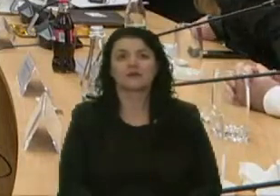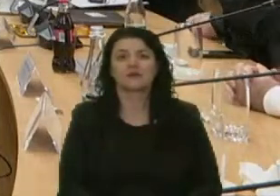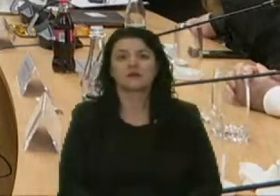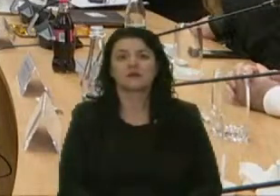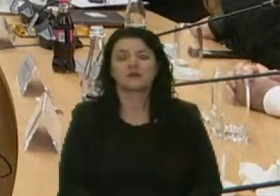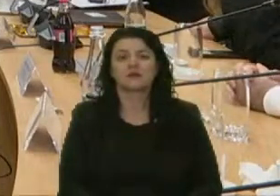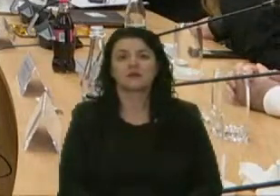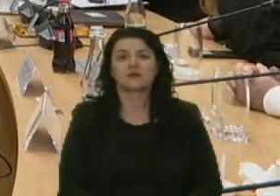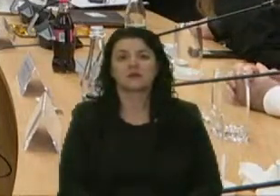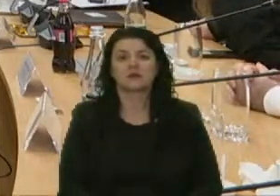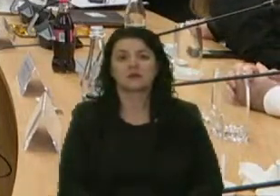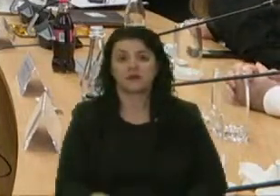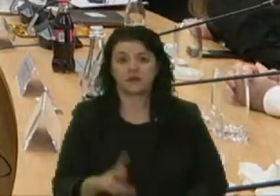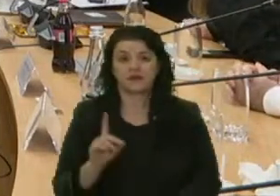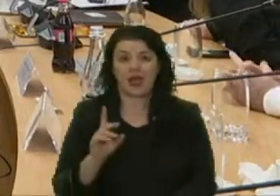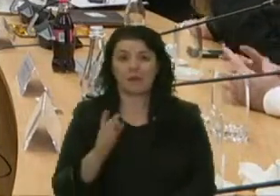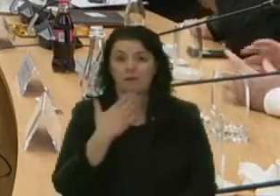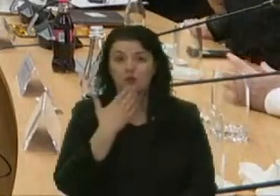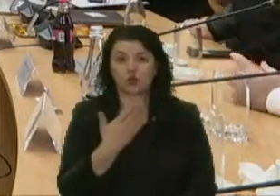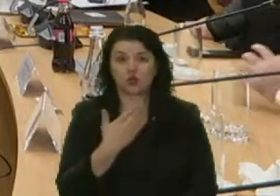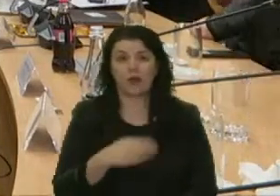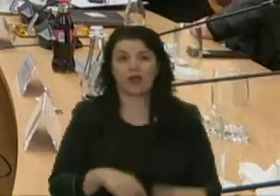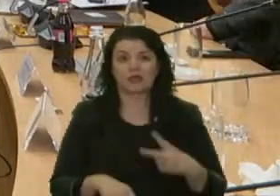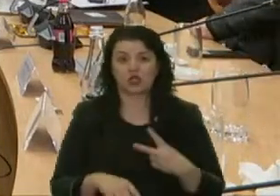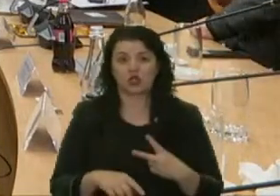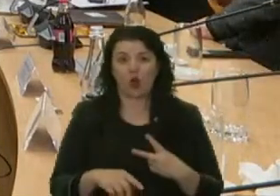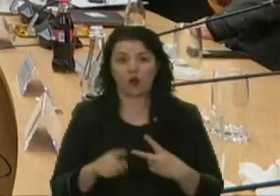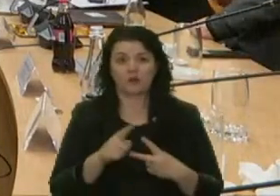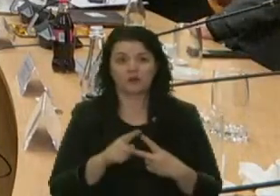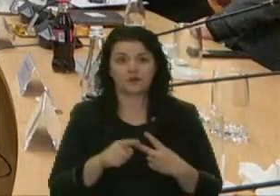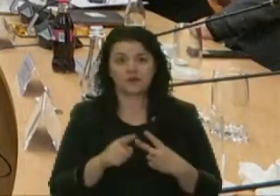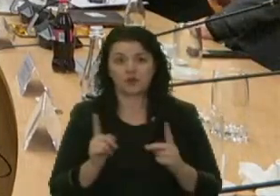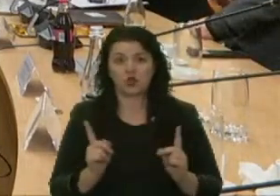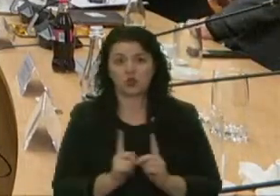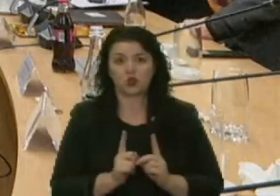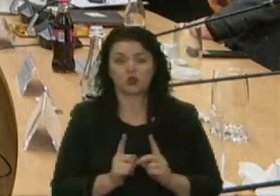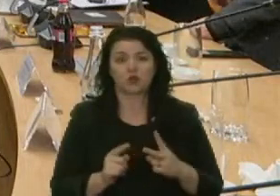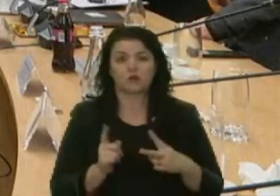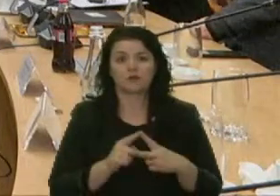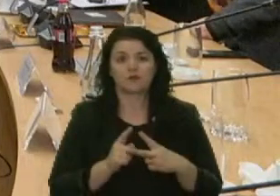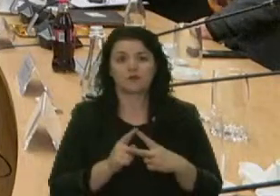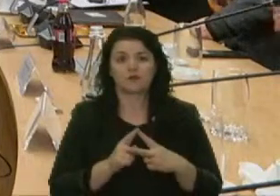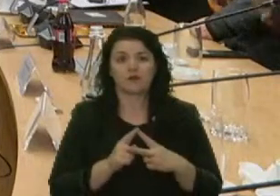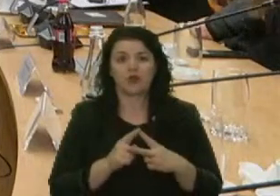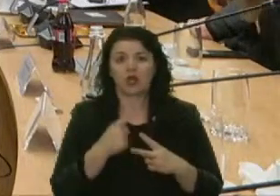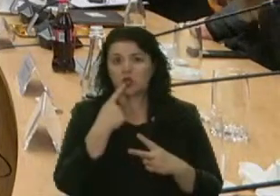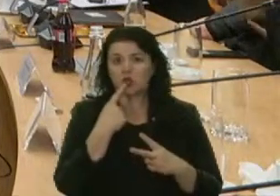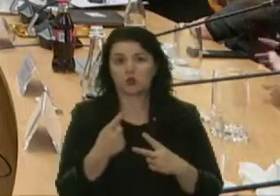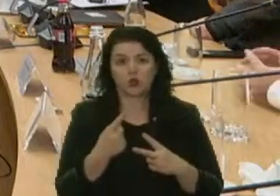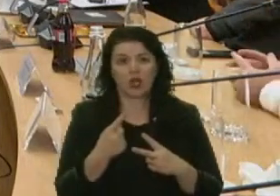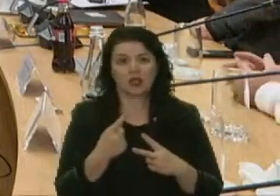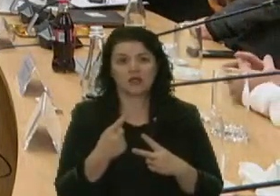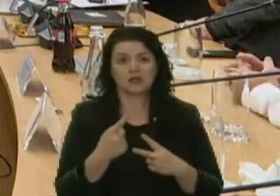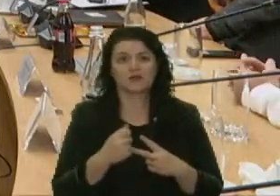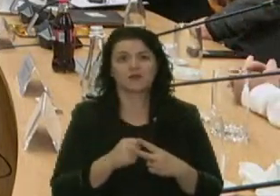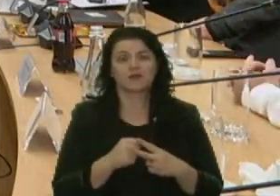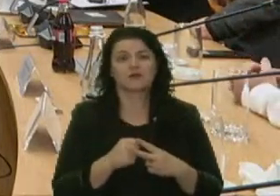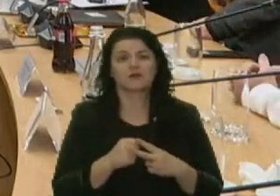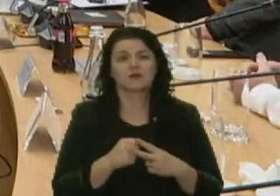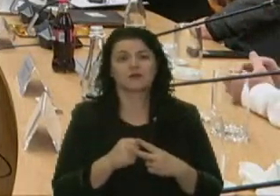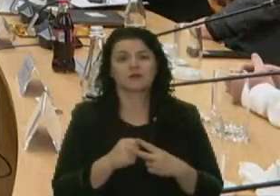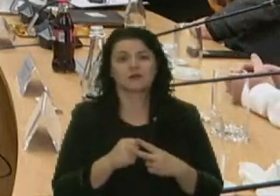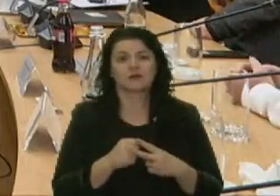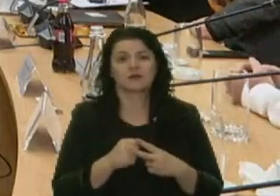rog da Mulțumesc două două intervenții foarte scurte unu Domnule primar spuneți că Domnule